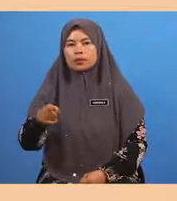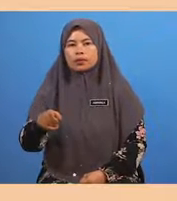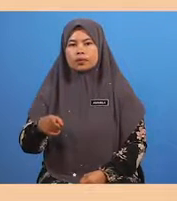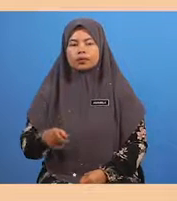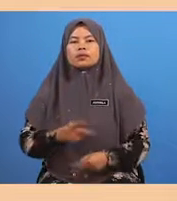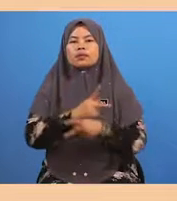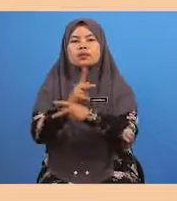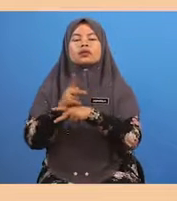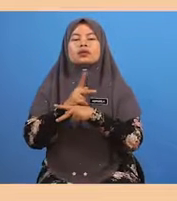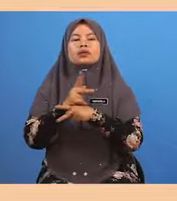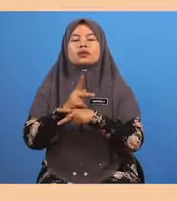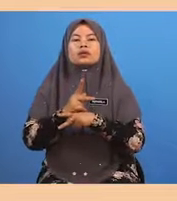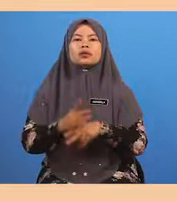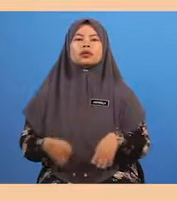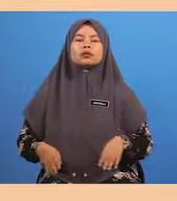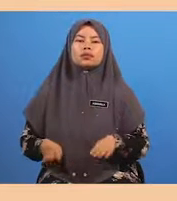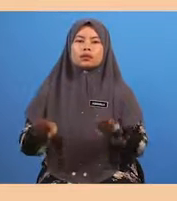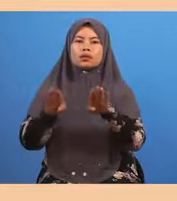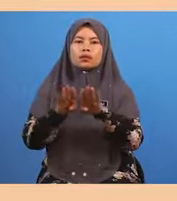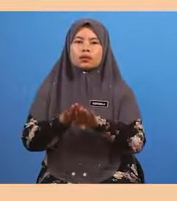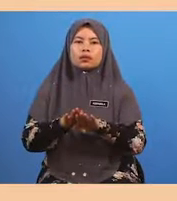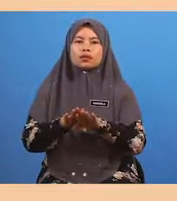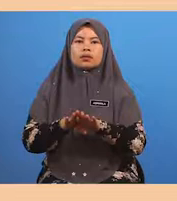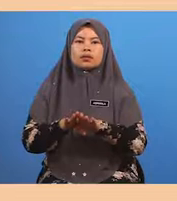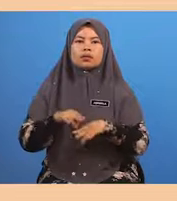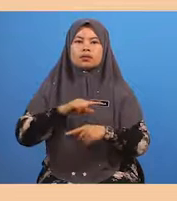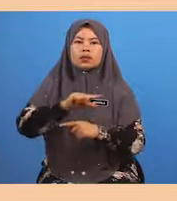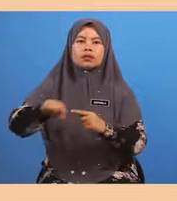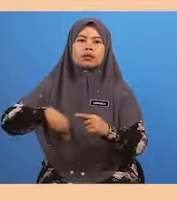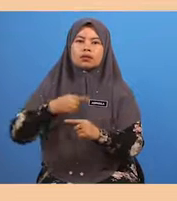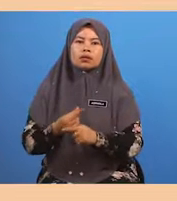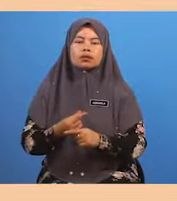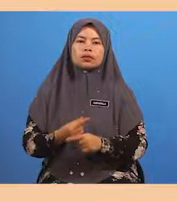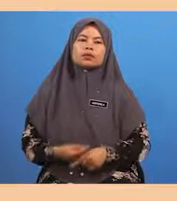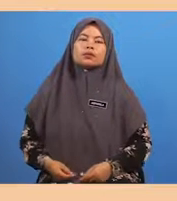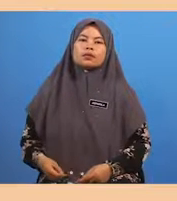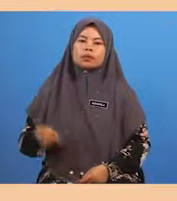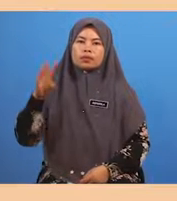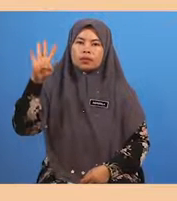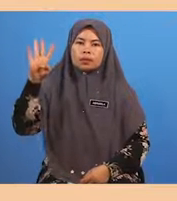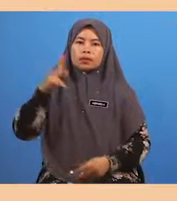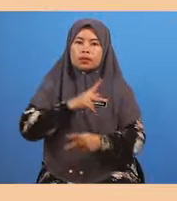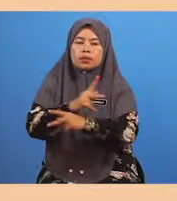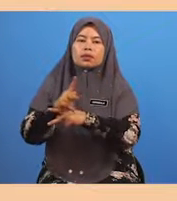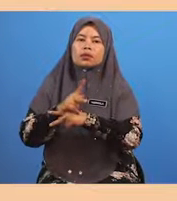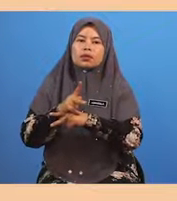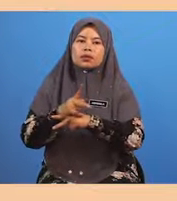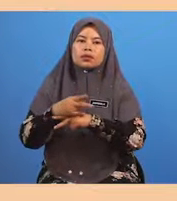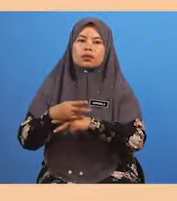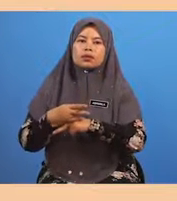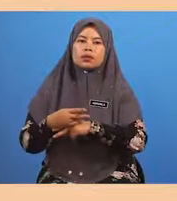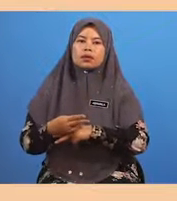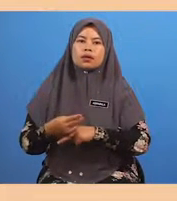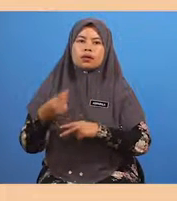anak angkat dan keluarga angkatnya terpelihara. Hikmah yang keempat, memelihara harta pusaka bapa kandung